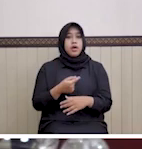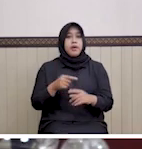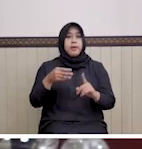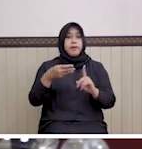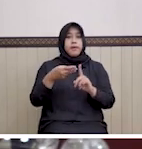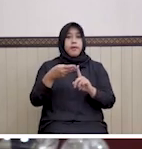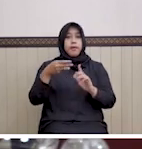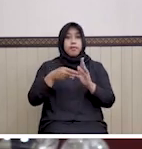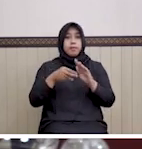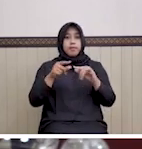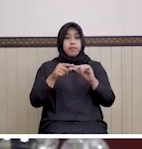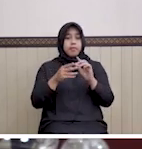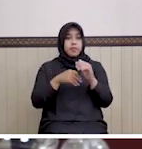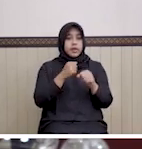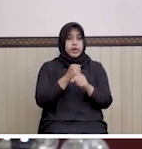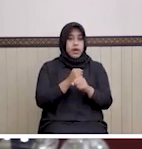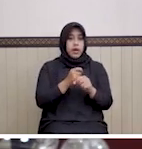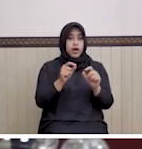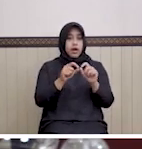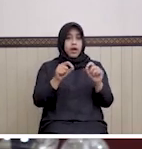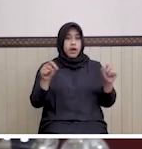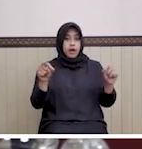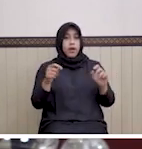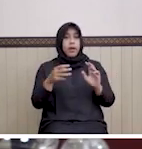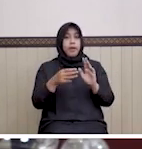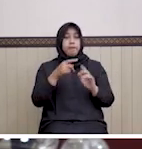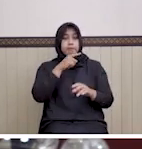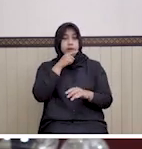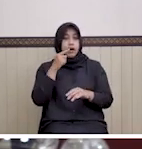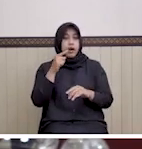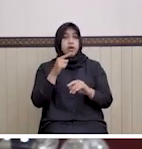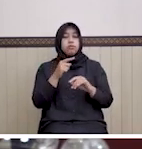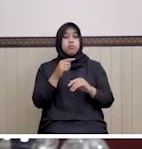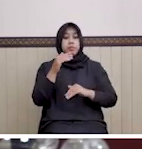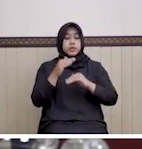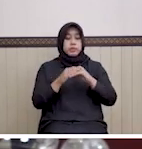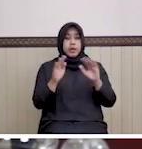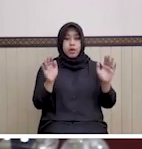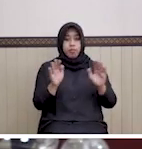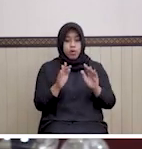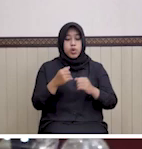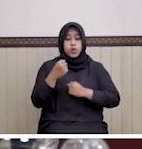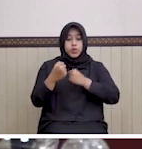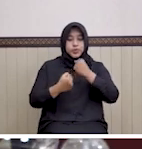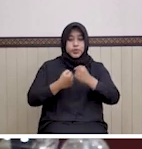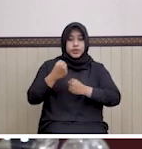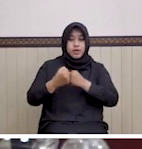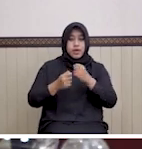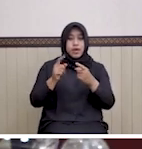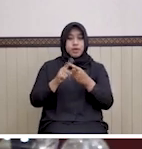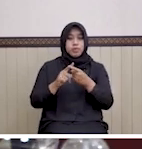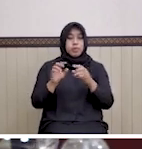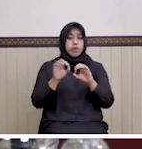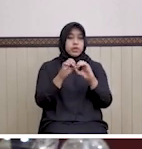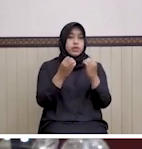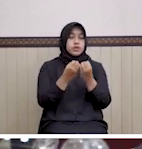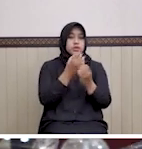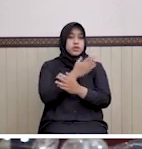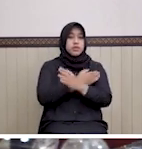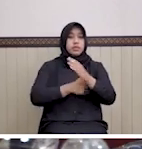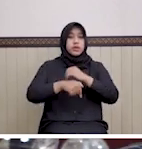walaupun belum apa ya belum maksimal tapi usaha-usaha dari teman-teman organisasi penyandang